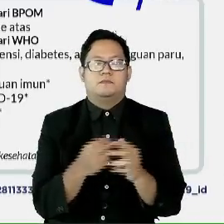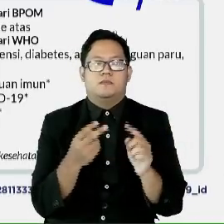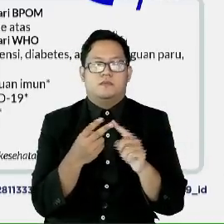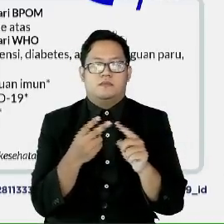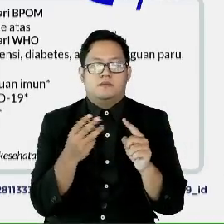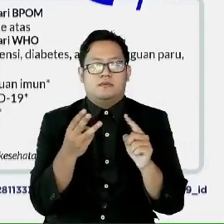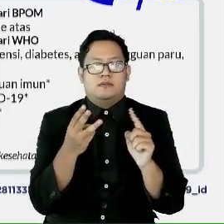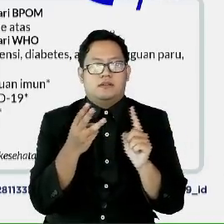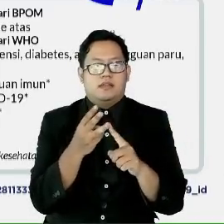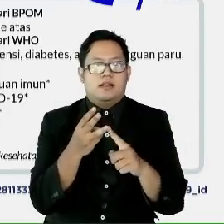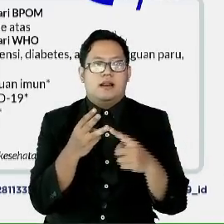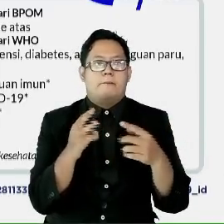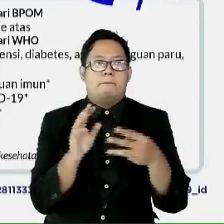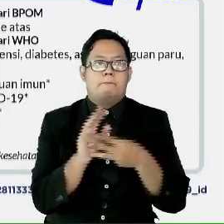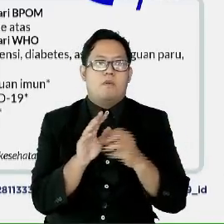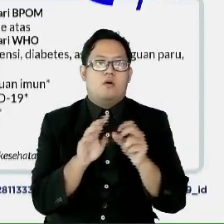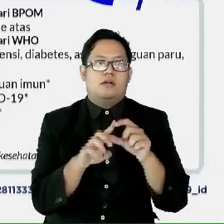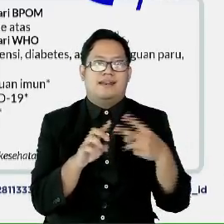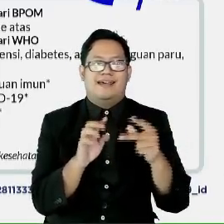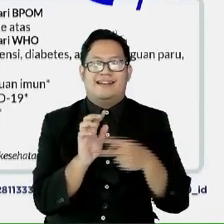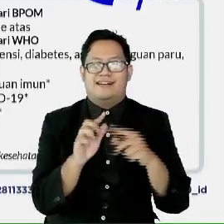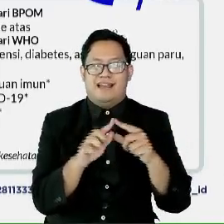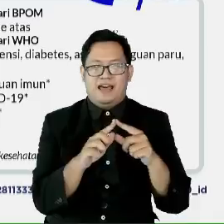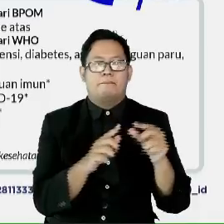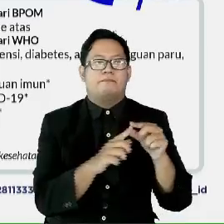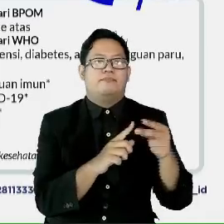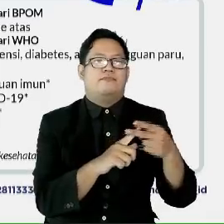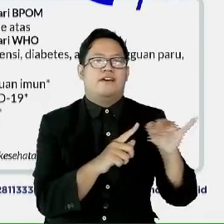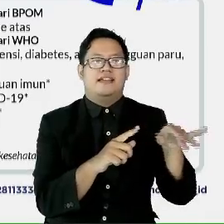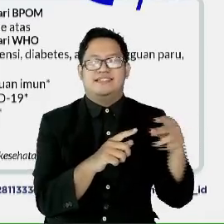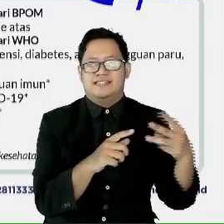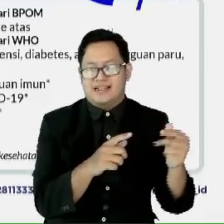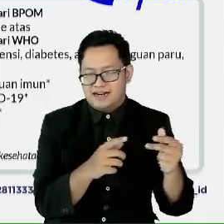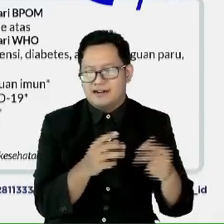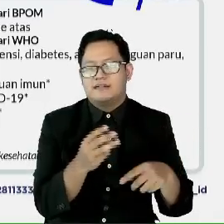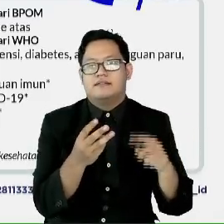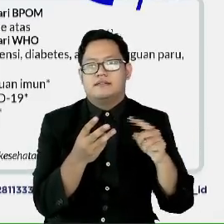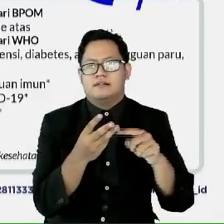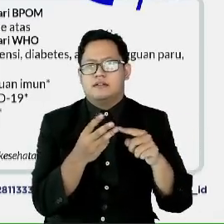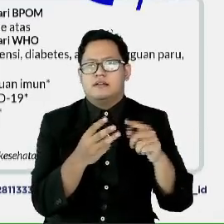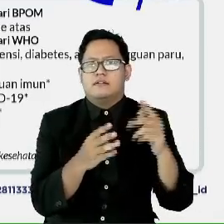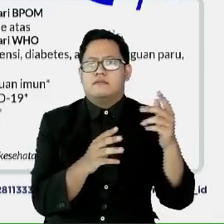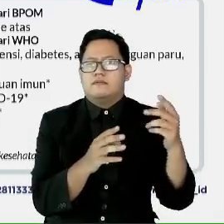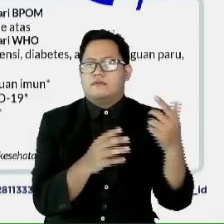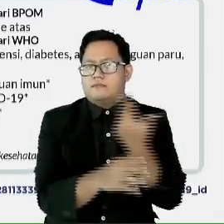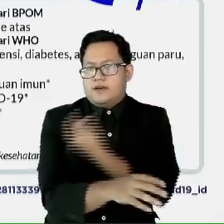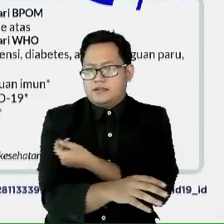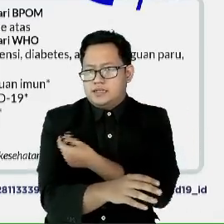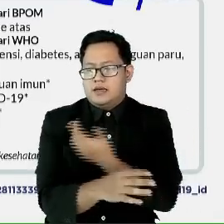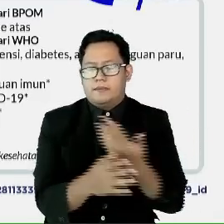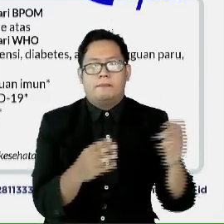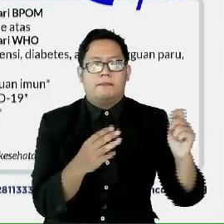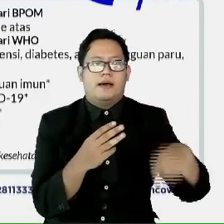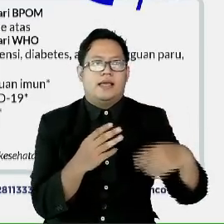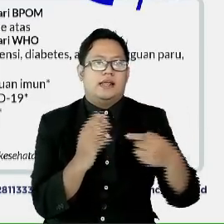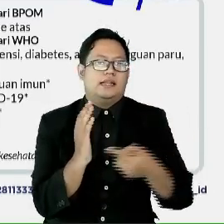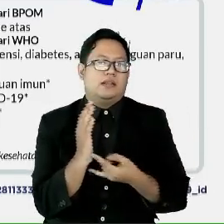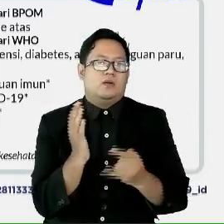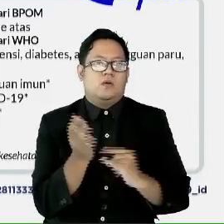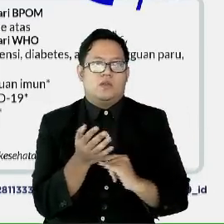virus, serta Moderna dan Pfizer yang tergolong vaksin dengan memanfaatkan teknologi